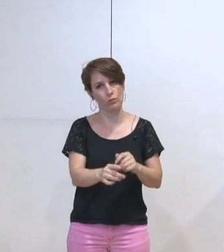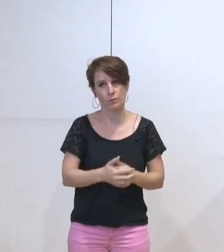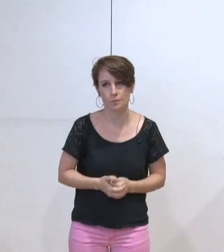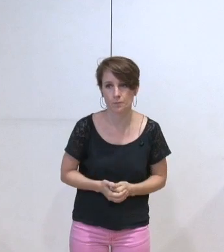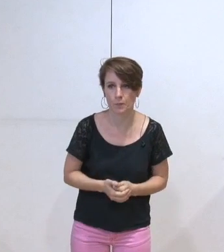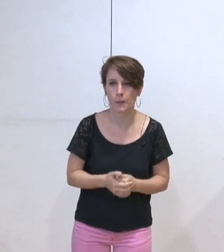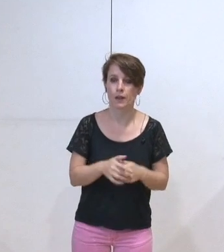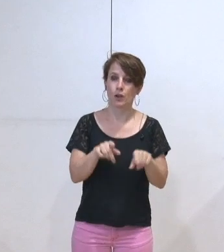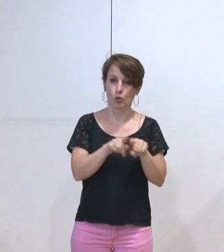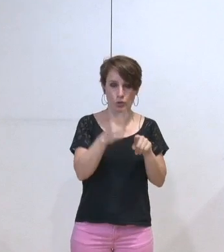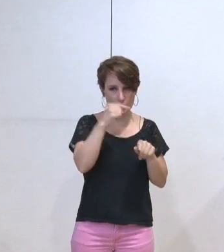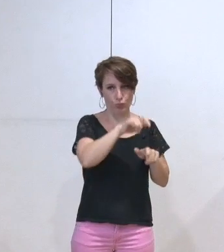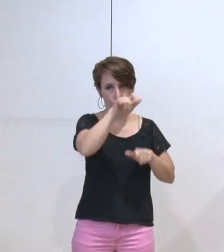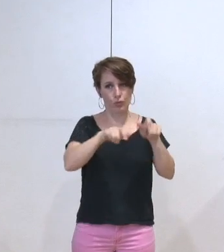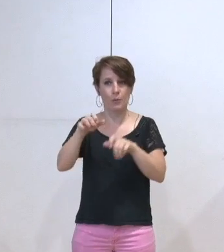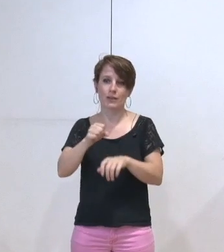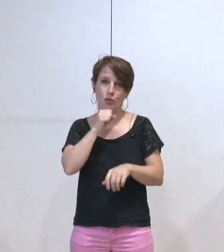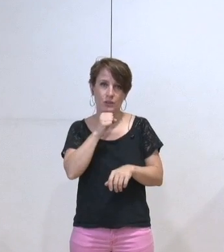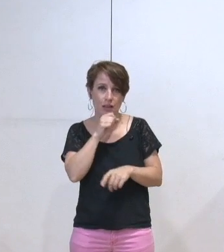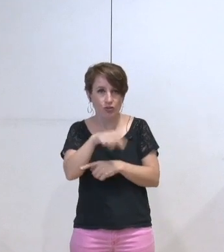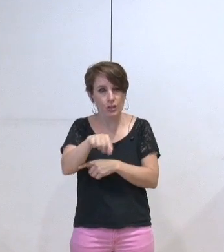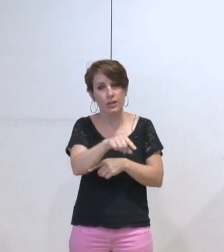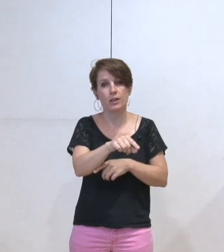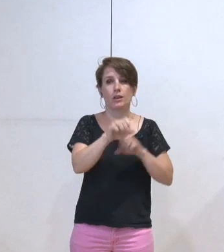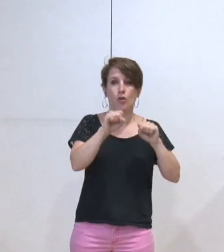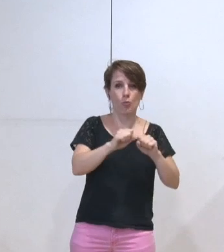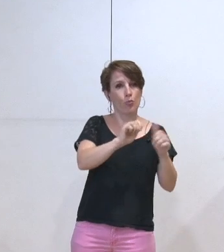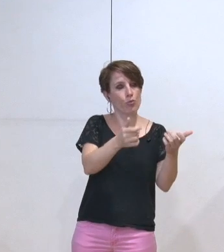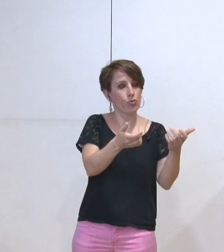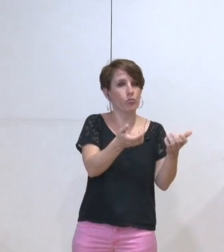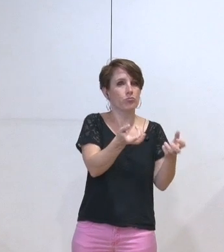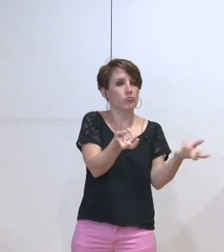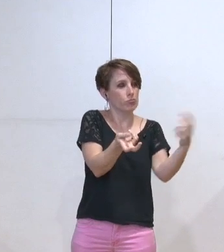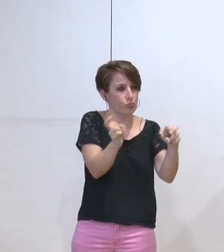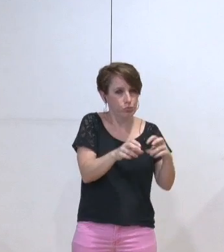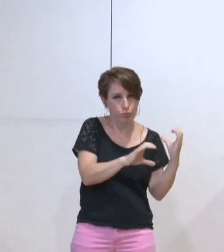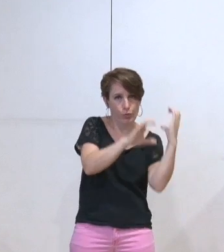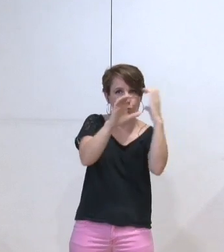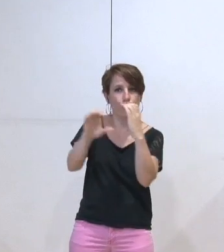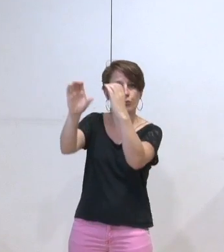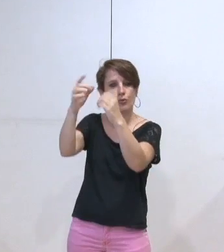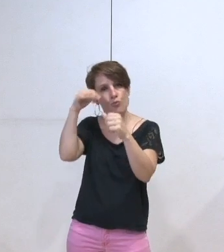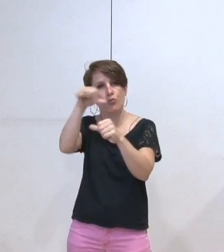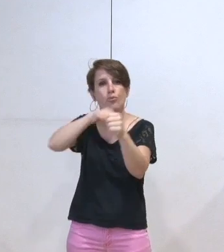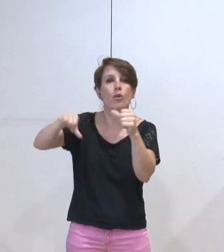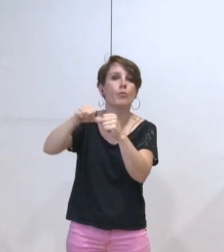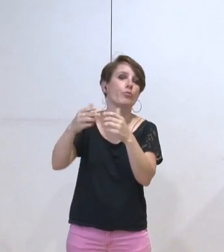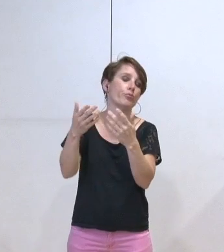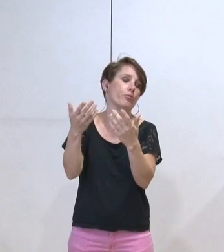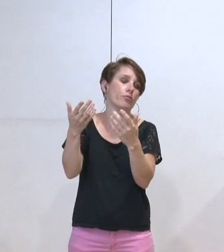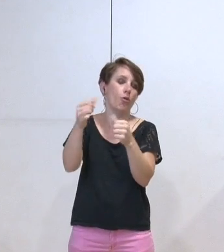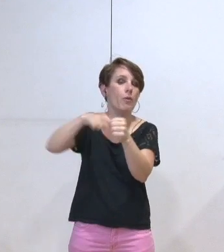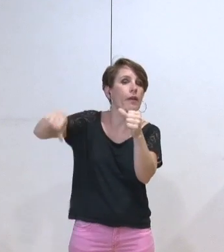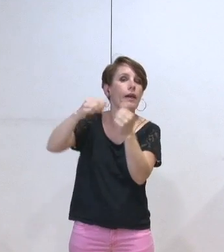familles pour les personnes âgées qui permettent à la fois de sortir de la ville et de vivre un moment de convivialité ellisa Martin et Fabien